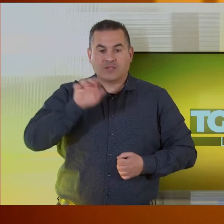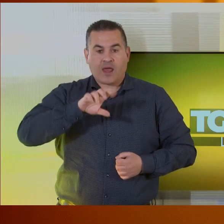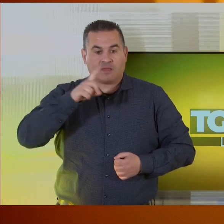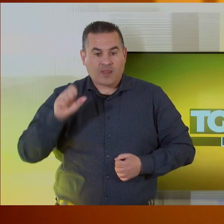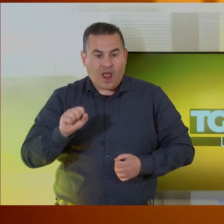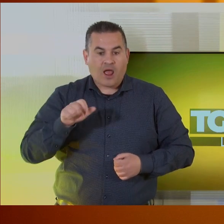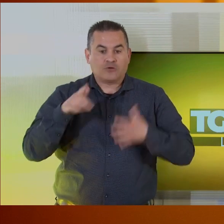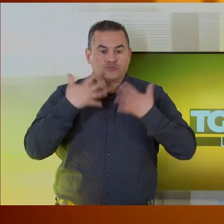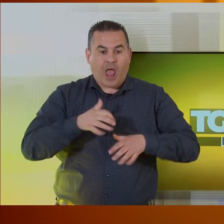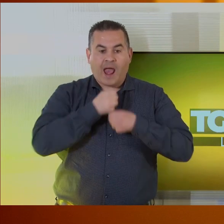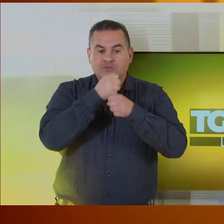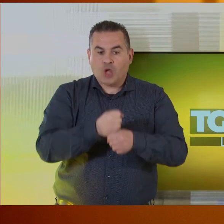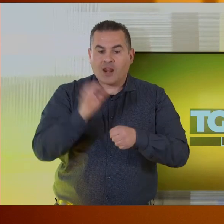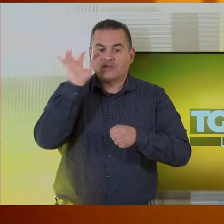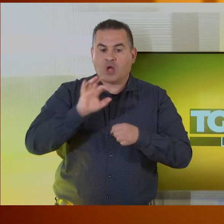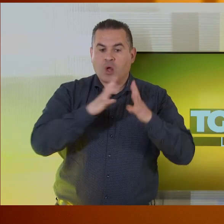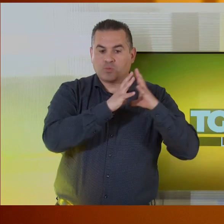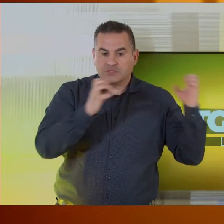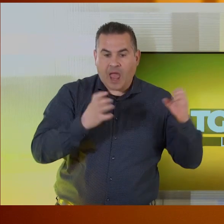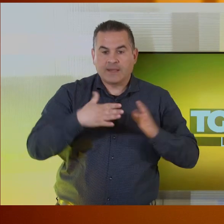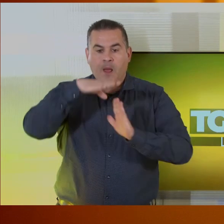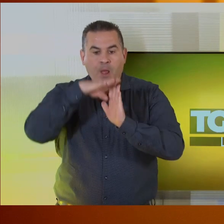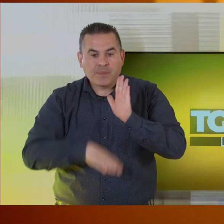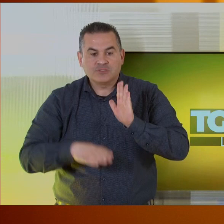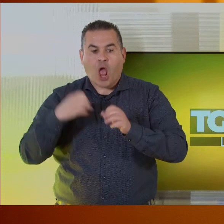assessore comunale al personale col sindaco Emilio Floris.